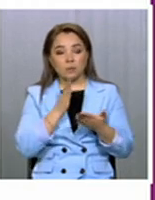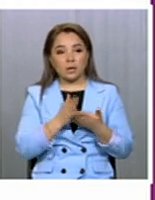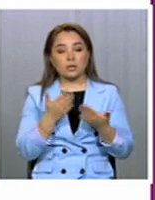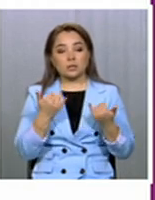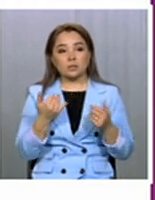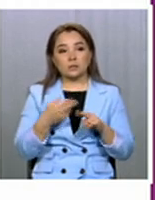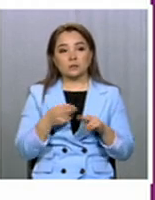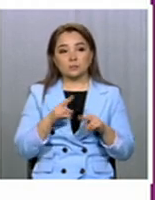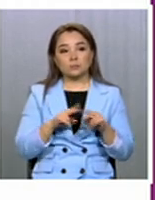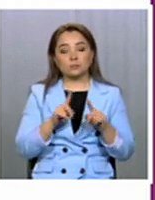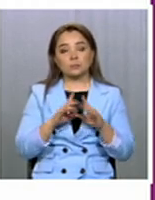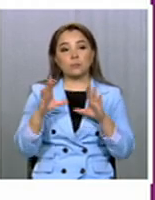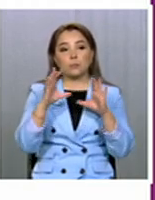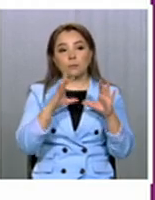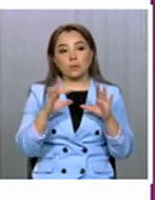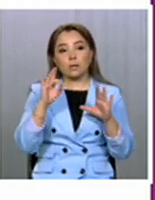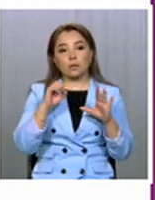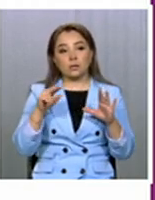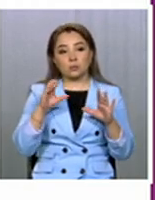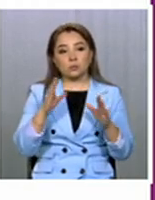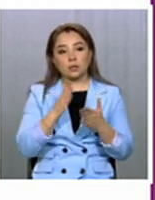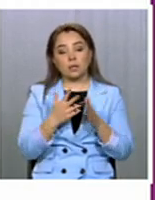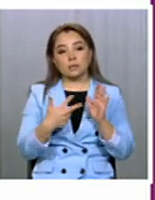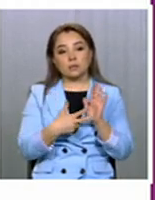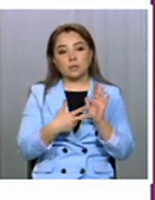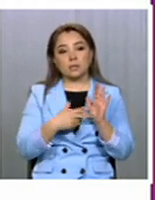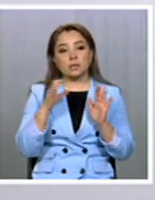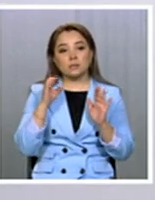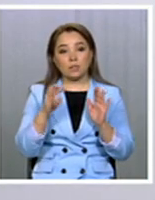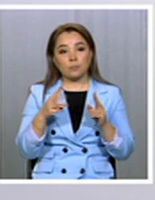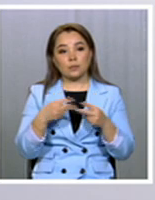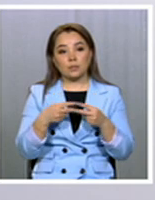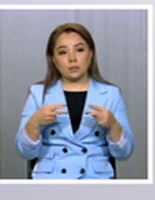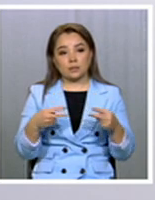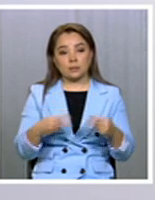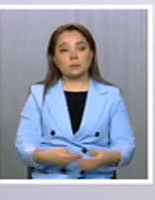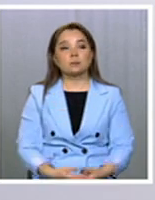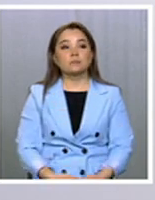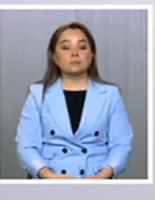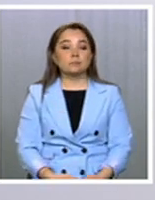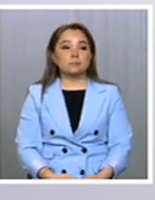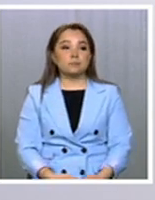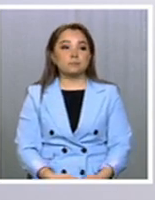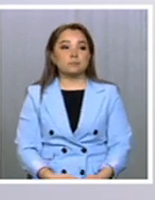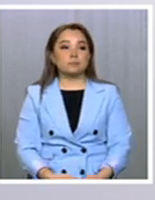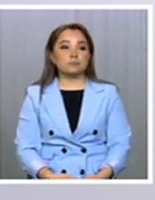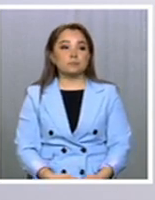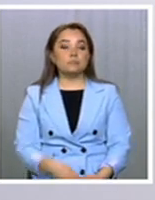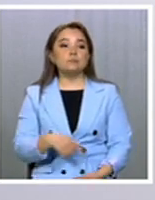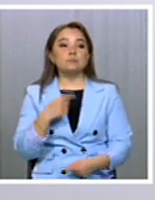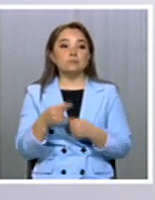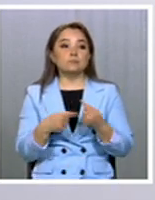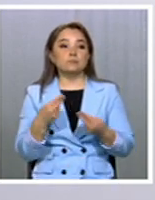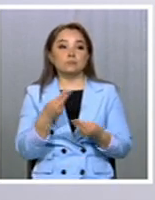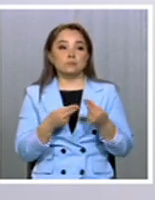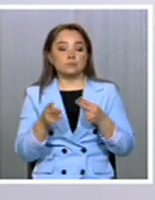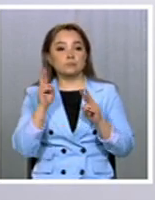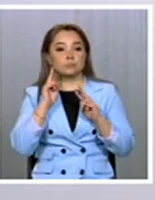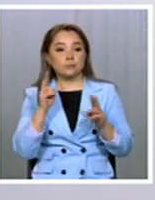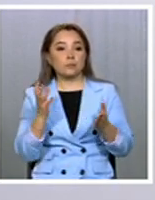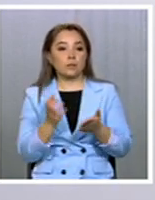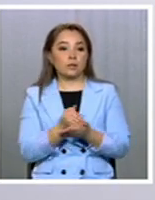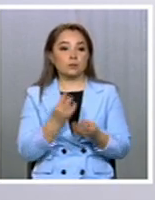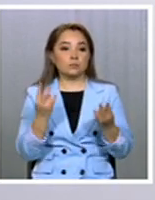Демек, осы шеңбердің радиусы 8 сантиметрге тең. Келесі тағы да сурет бойынша белгісізді